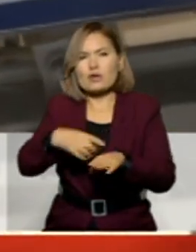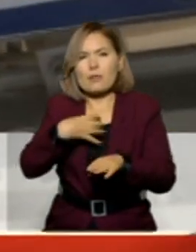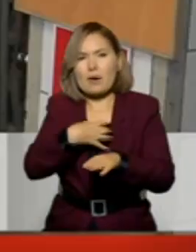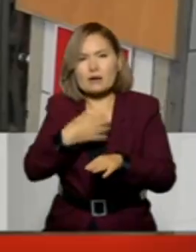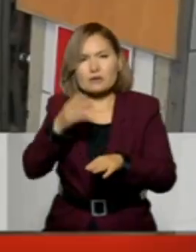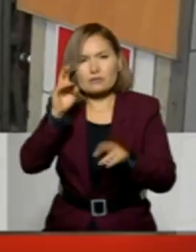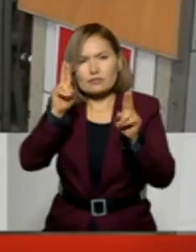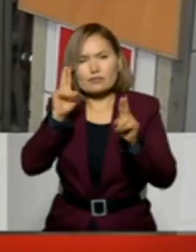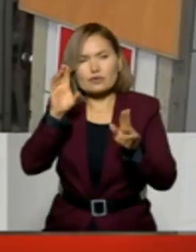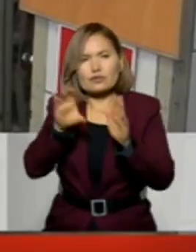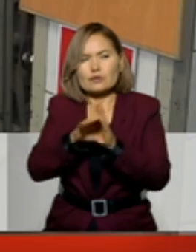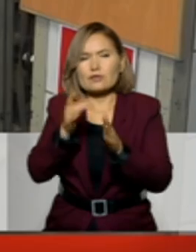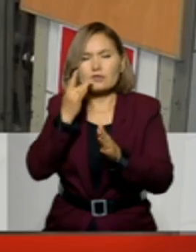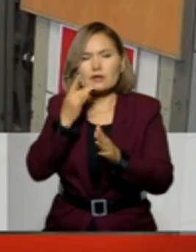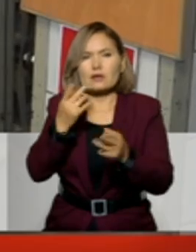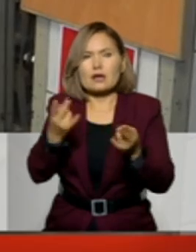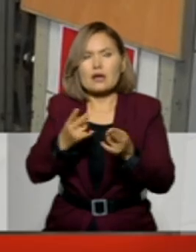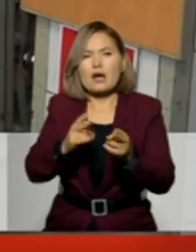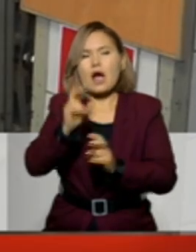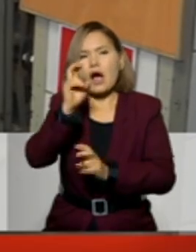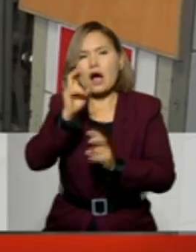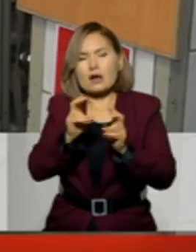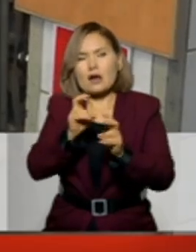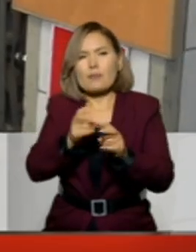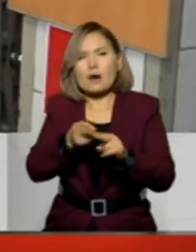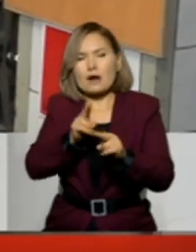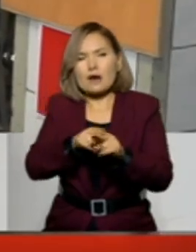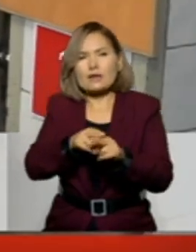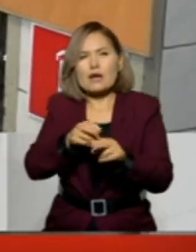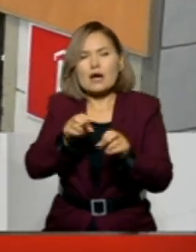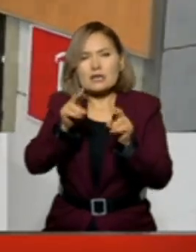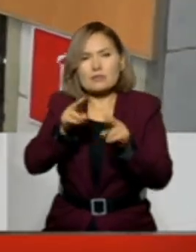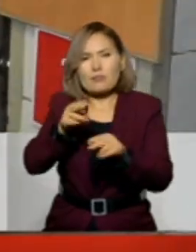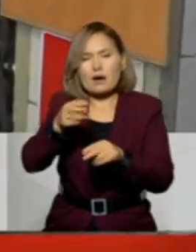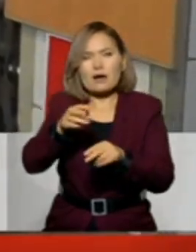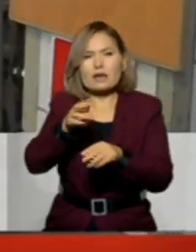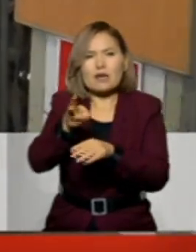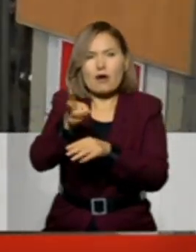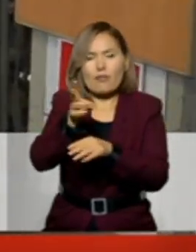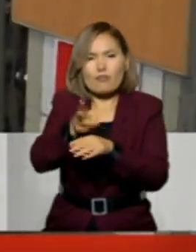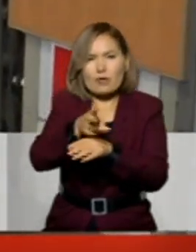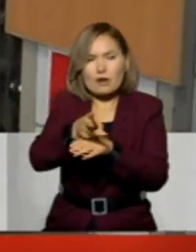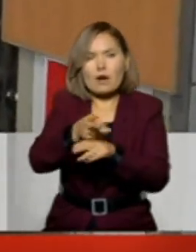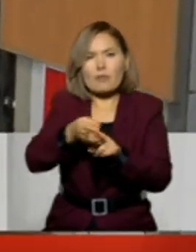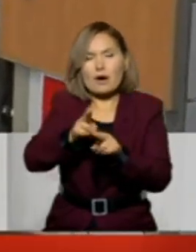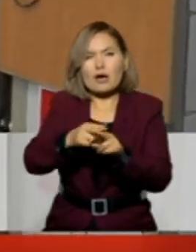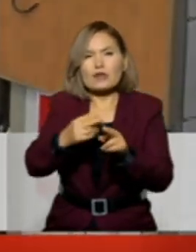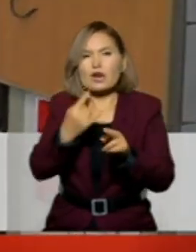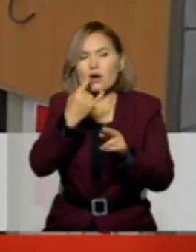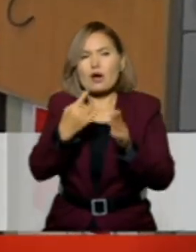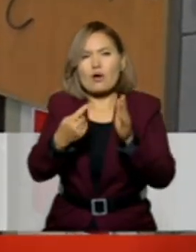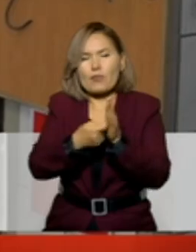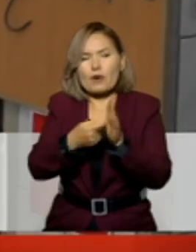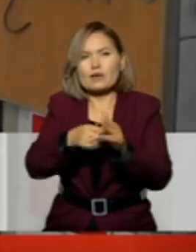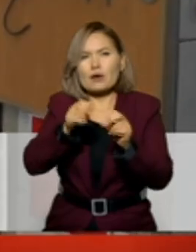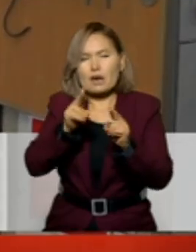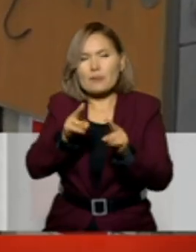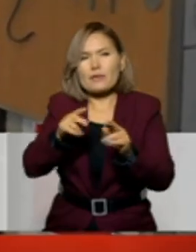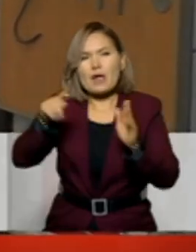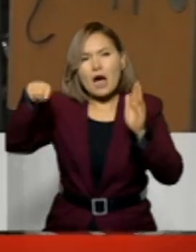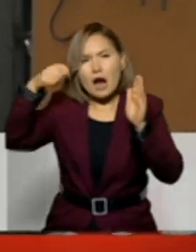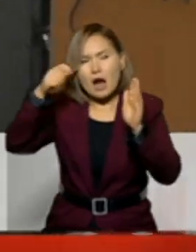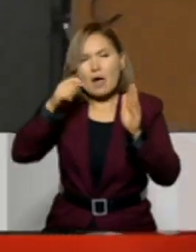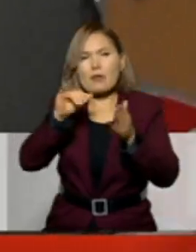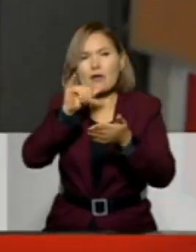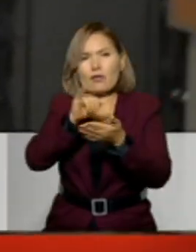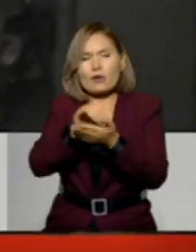дейді. Бұл кеншілердің маңдай шамдарын қуаттайтын арнайы орны. Мынандай құрылғыларда шамдардан бөлік бейне бақылау